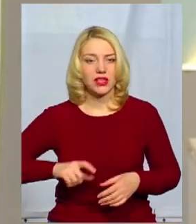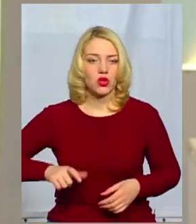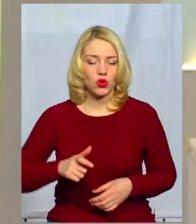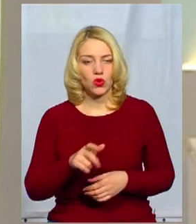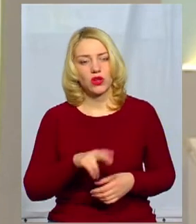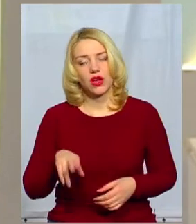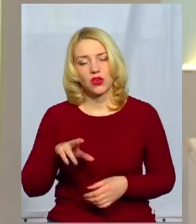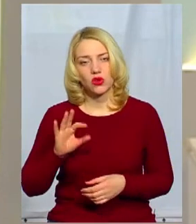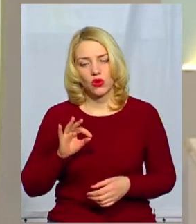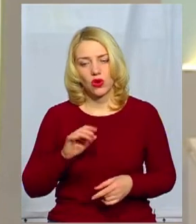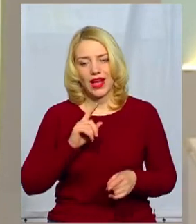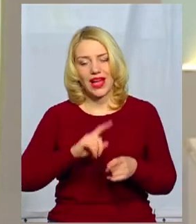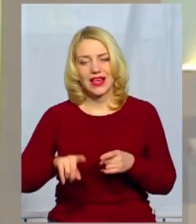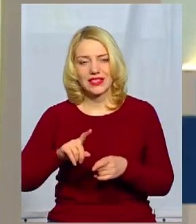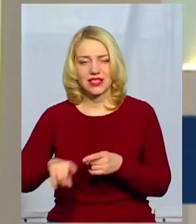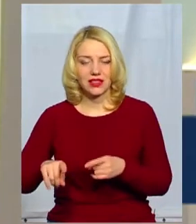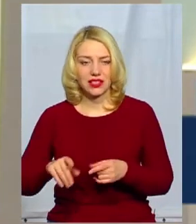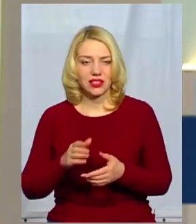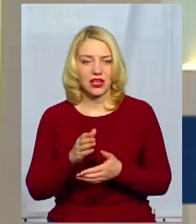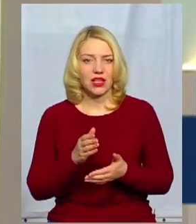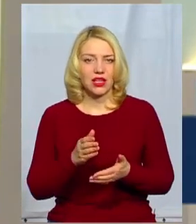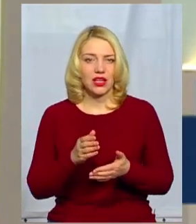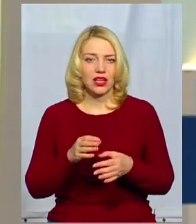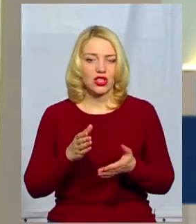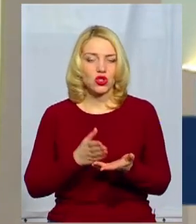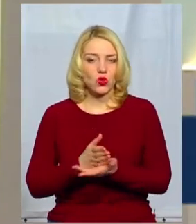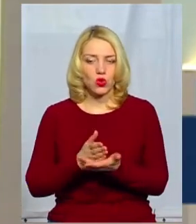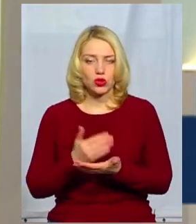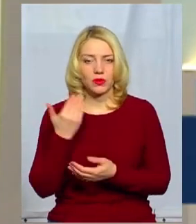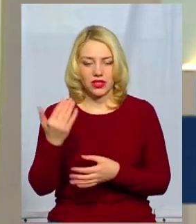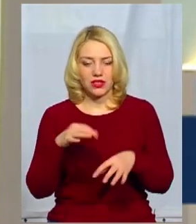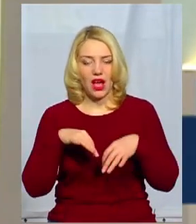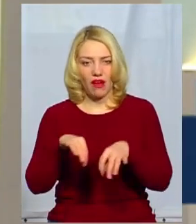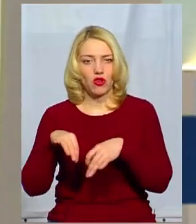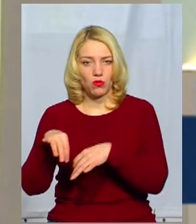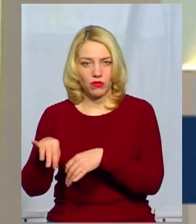до екстрених служб, їхніх